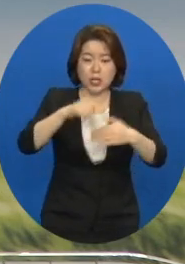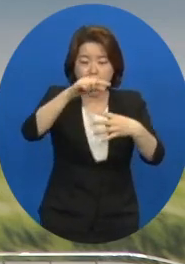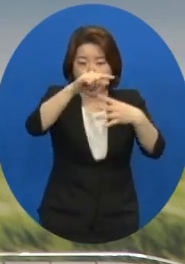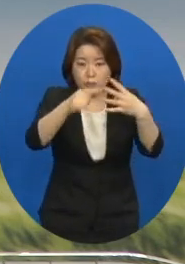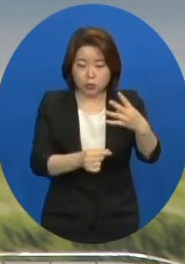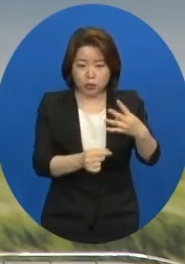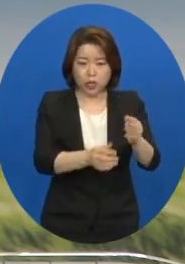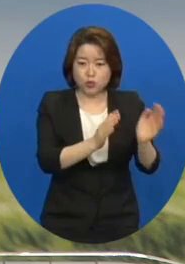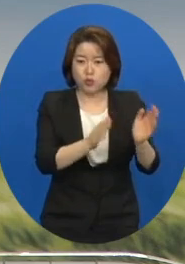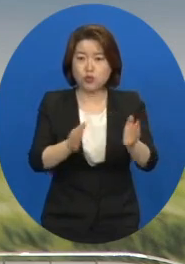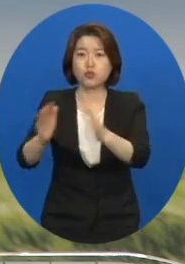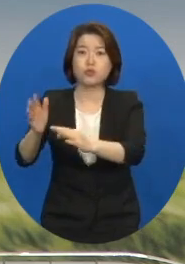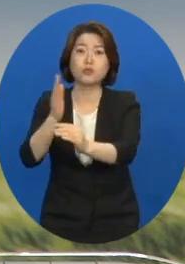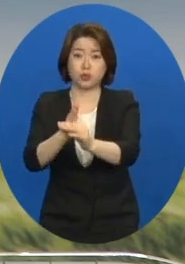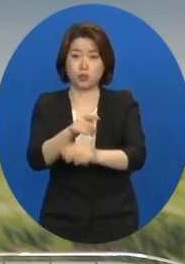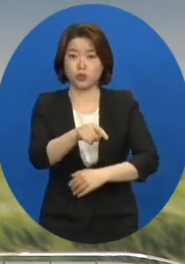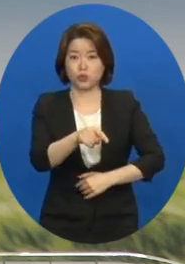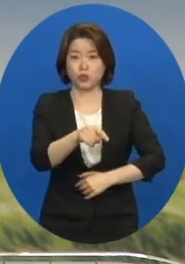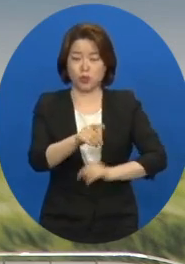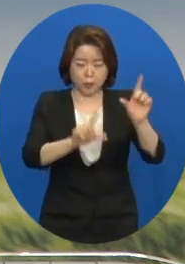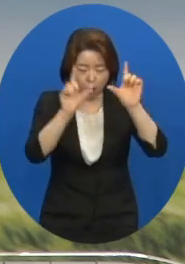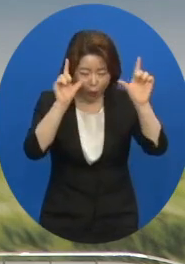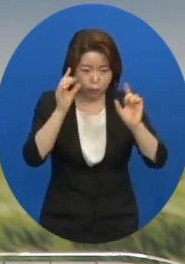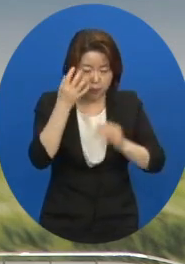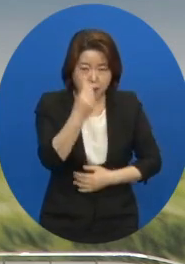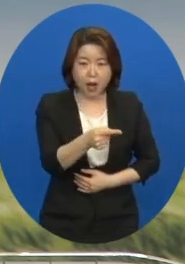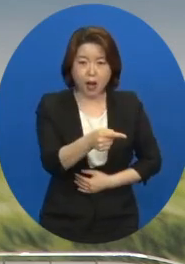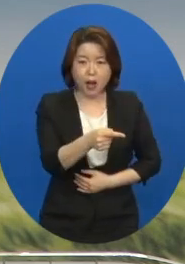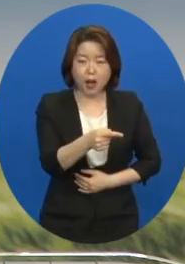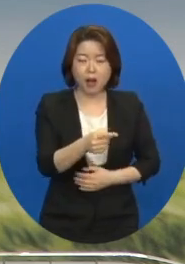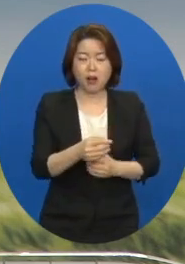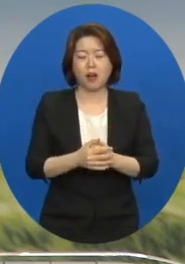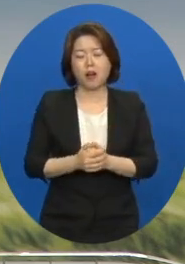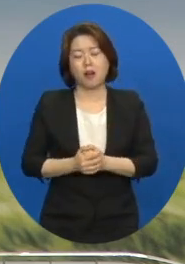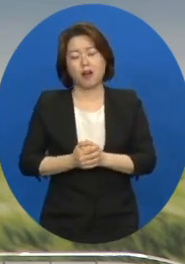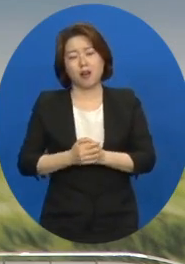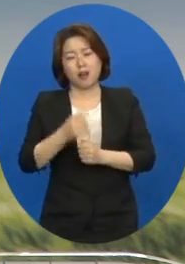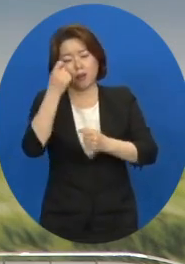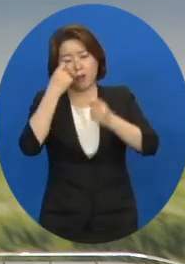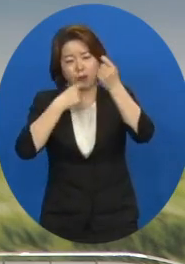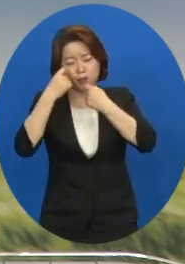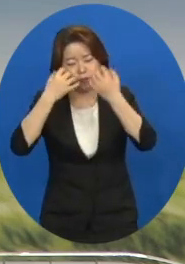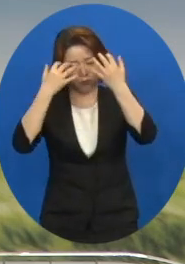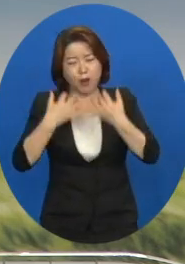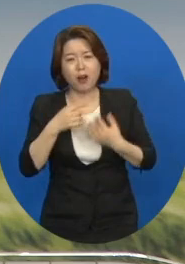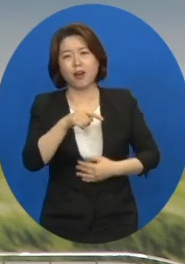프로그램 준비를 하고 있는 거예요. 그 모습을 보는데 눈물이 확